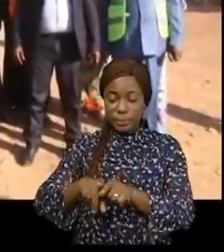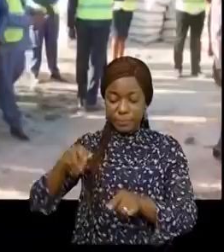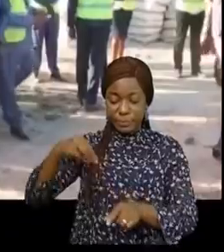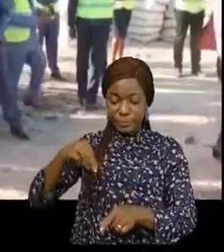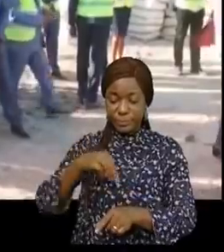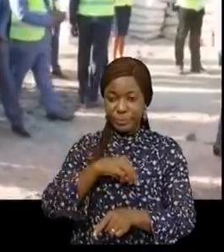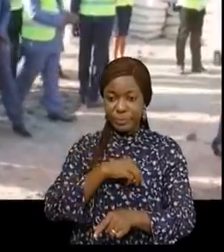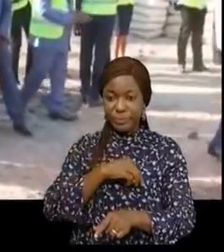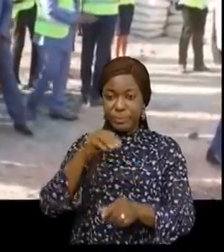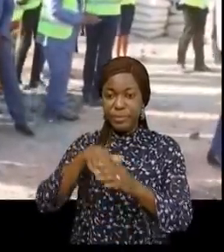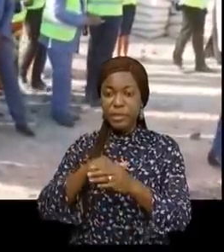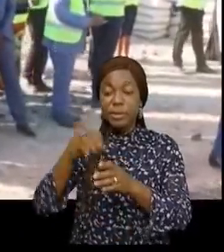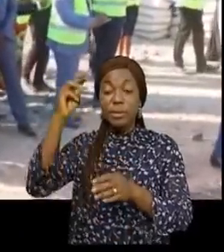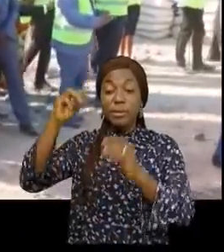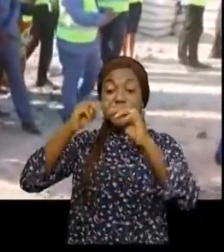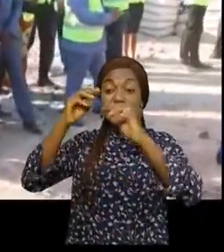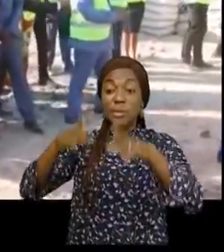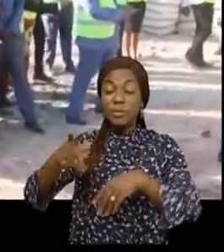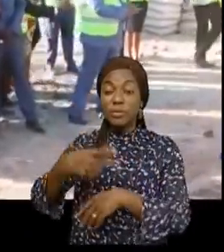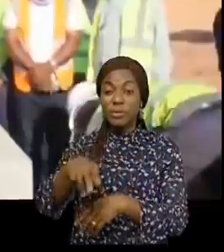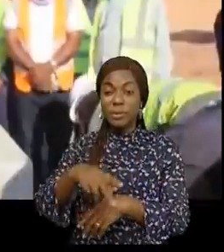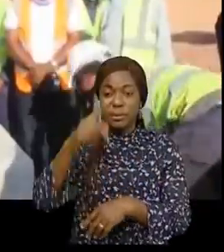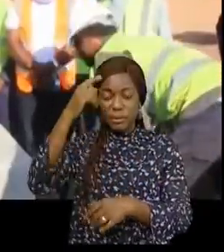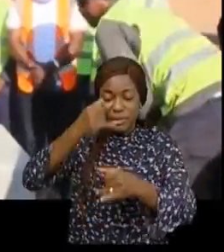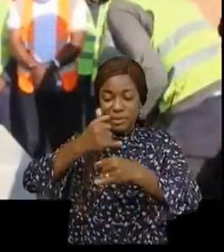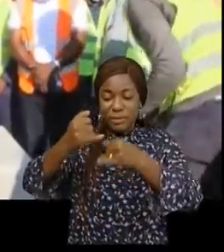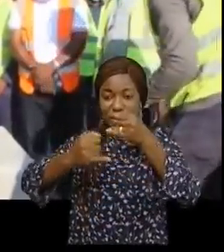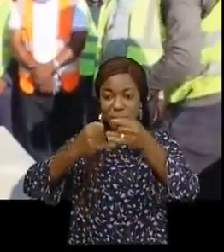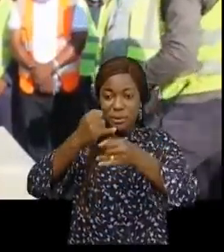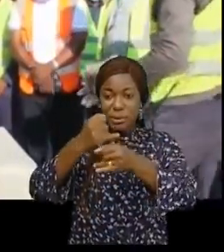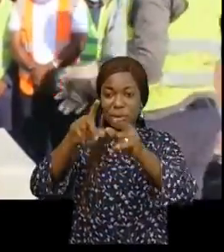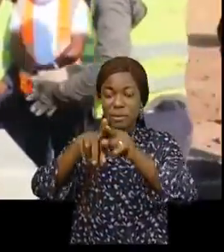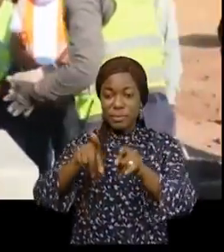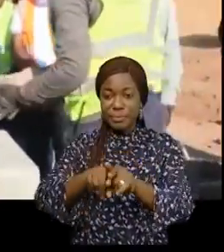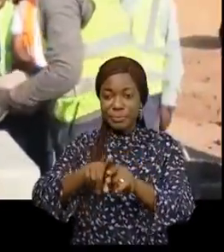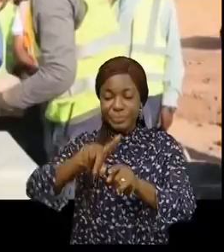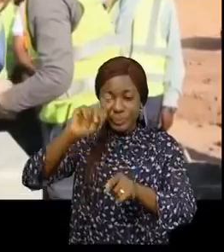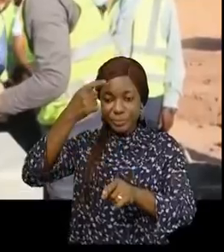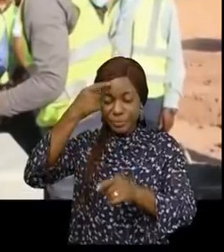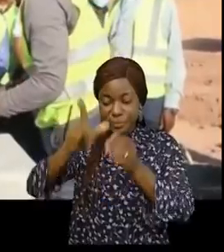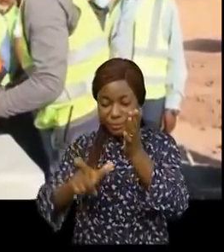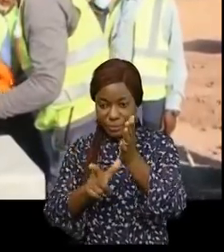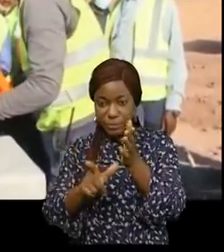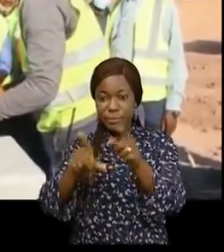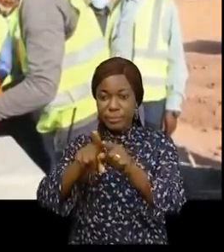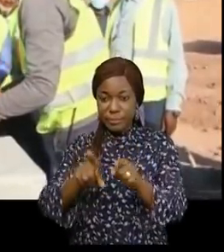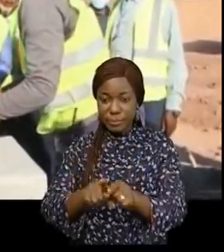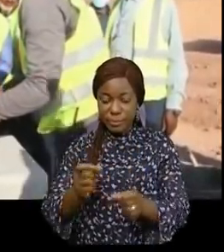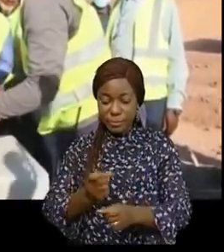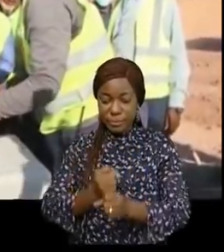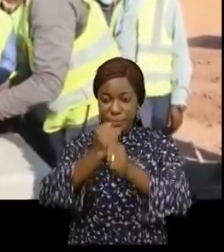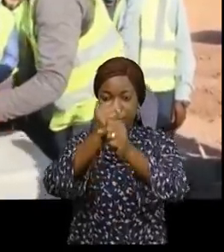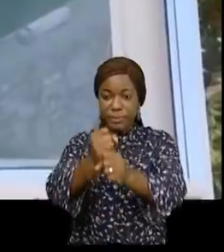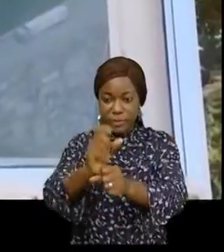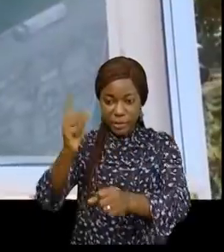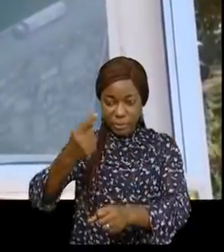dont le ministre provincial ad intérim des infrastructures pour l'Incala, où le gouverneur intérimaire du Lualaba a posé la première pierre de construction